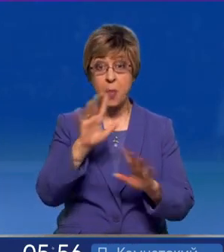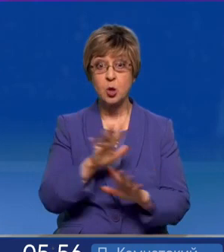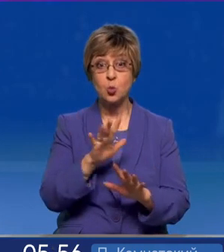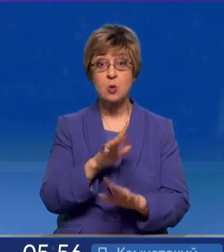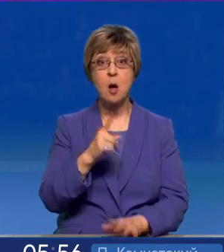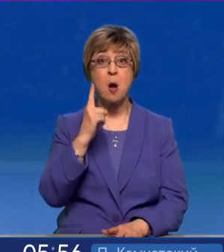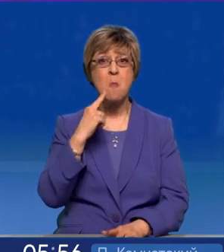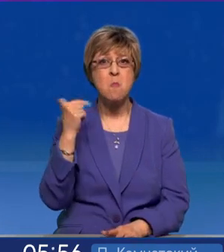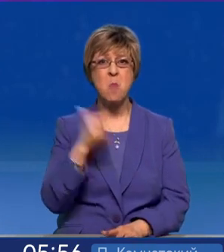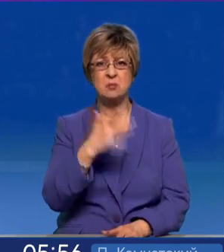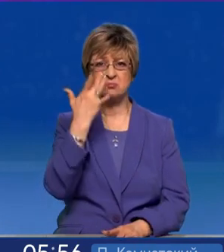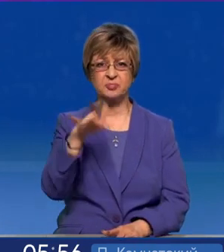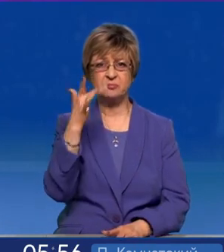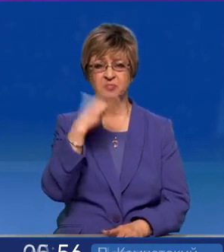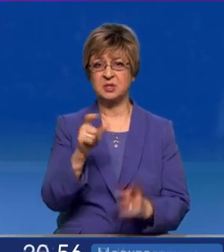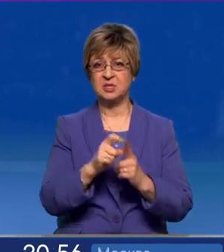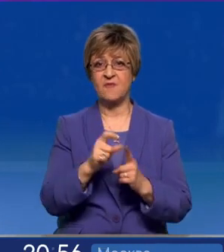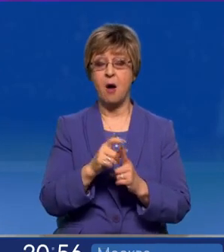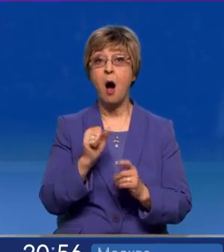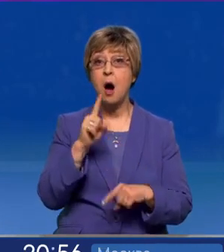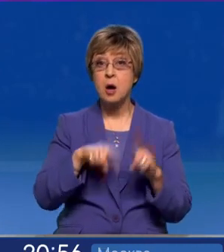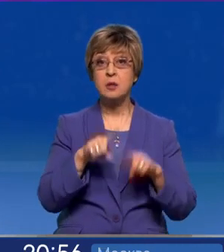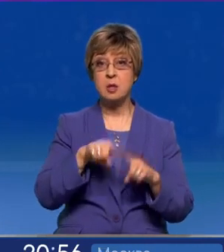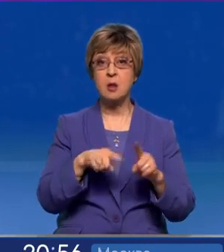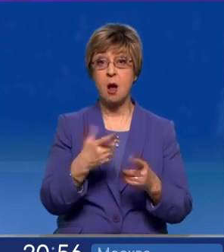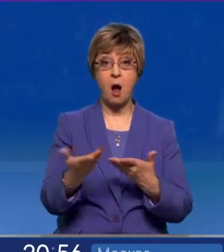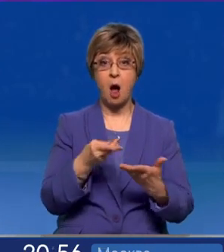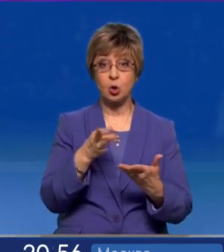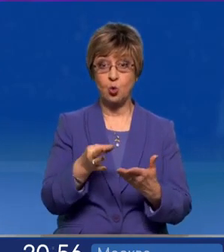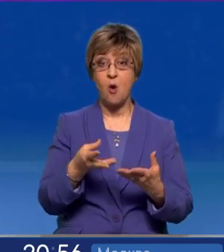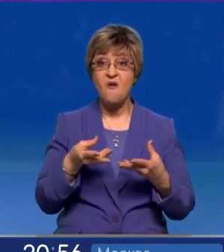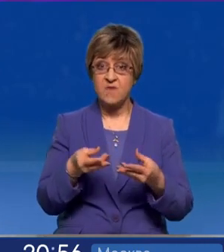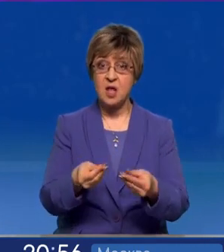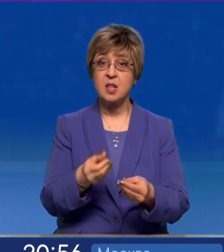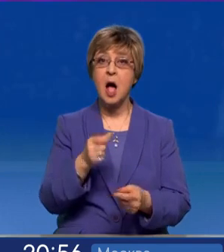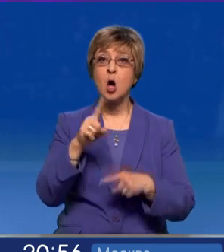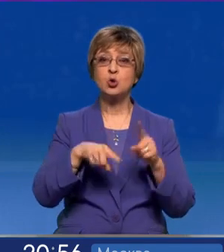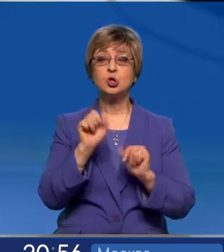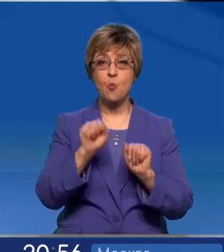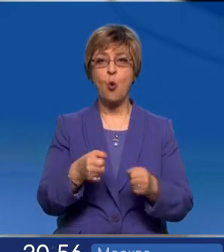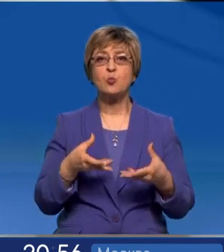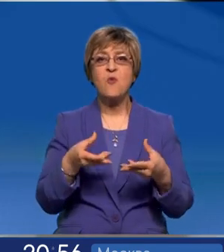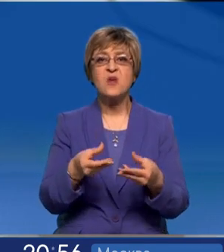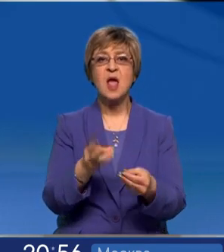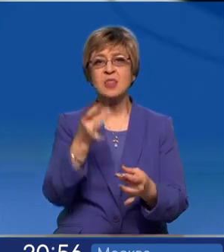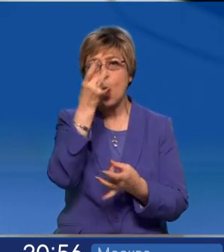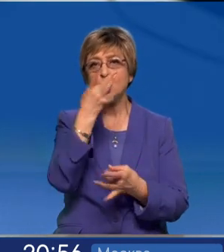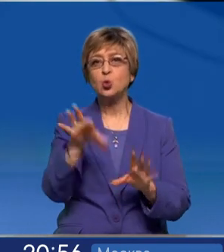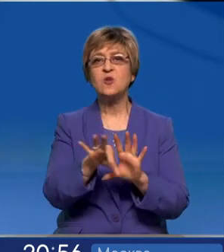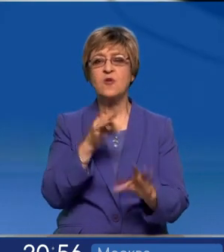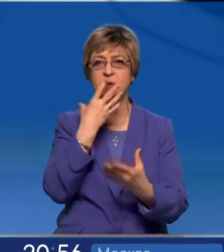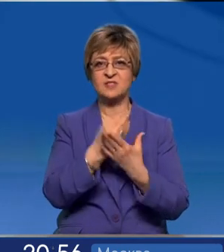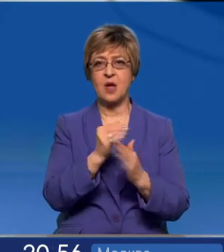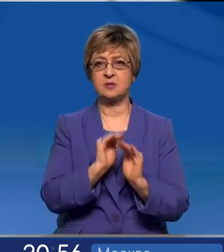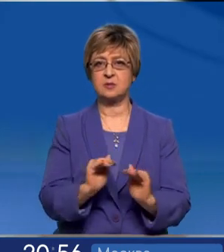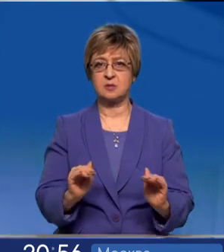А с другой стороны, вопрос к родителям. Родители как-то влияют на культурный выбор? Вообще родители могут повлиять на культурный выбор своих детей?